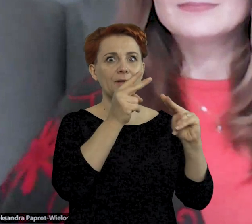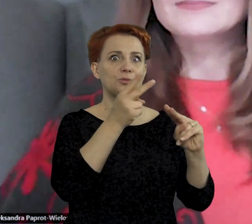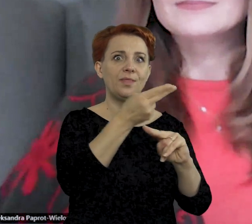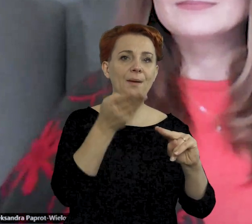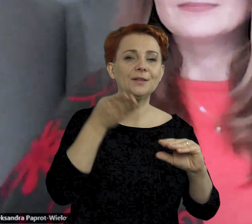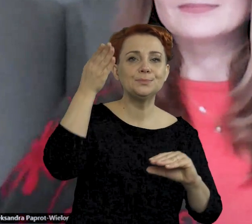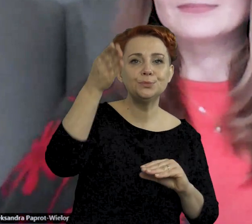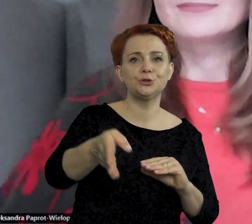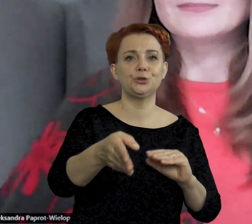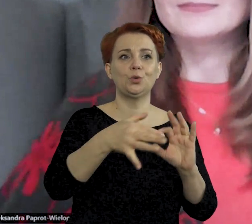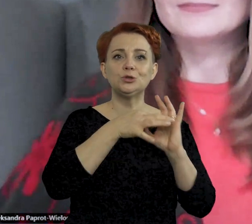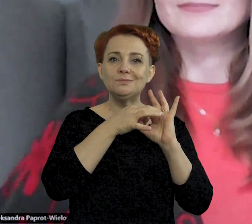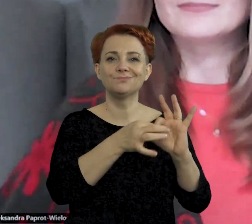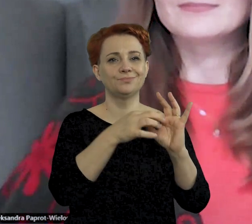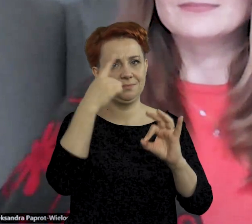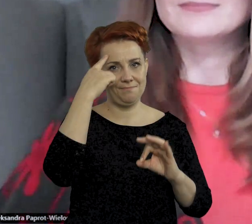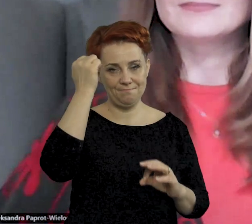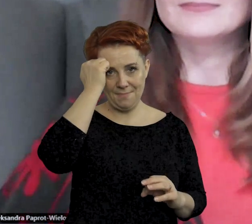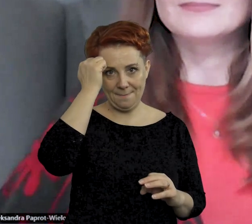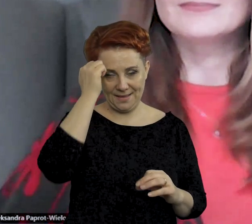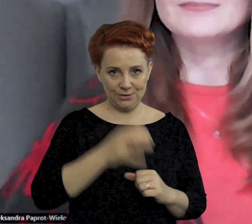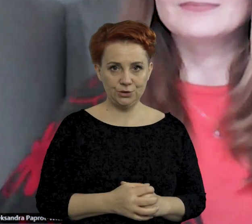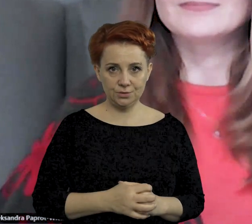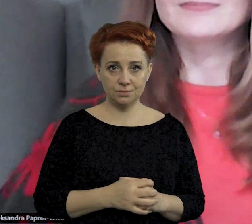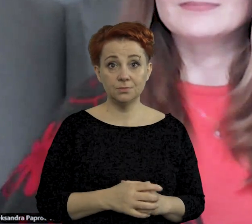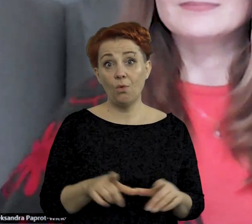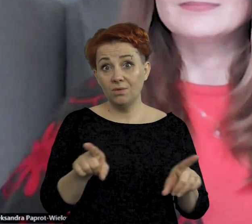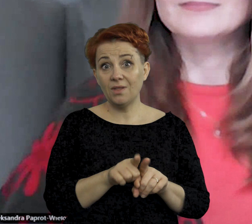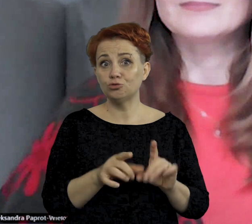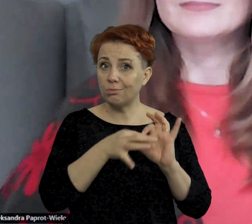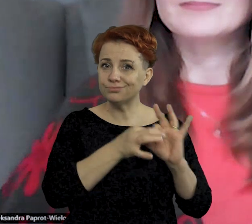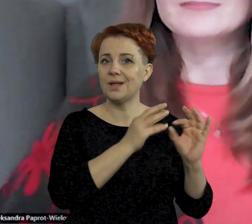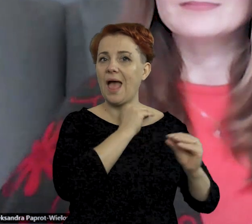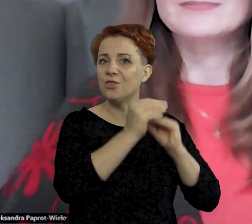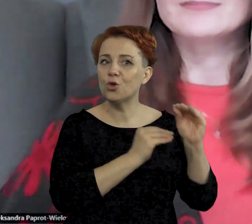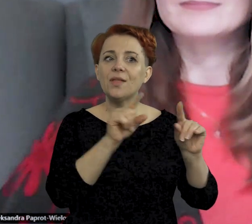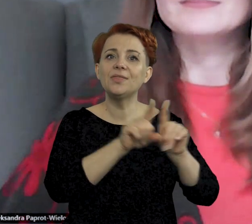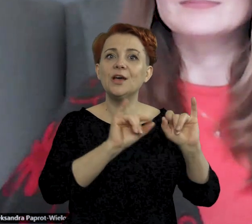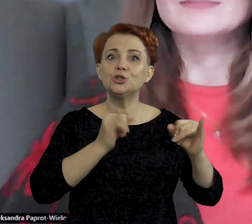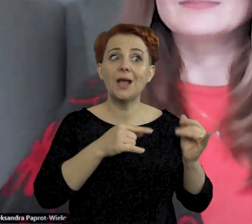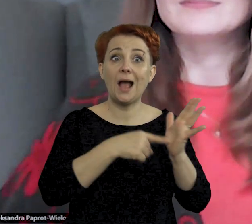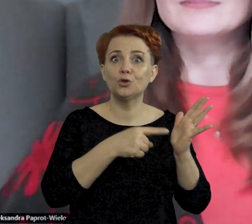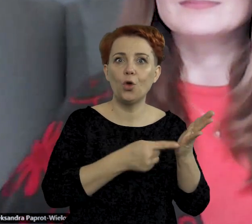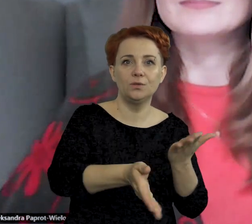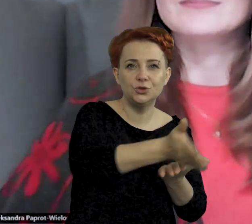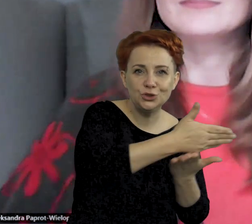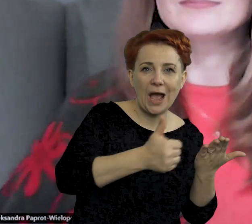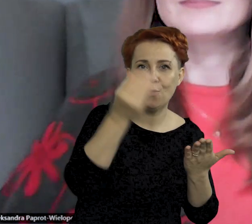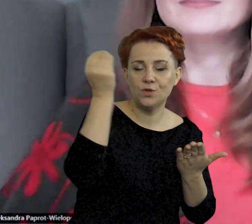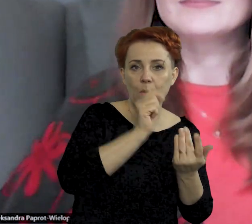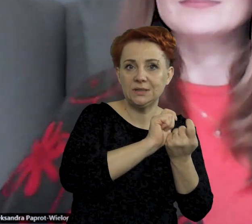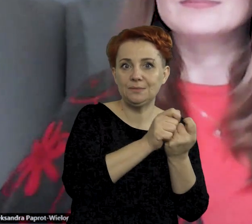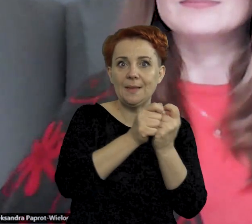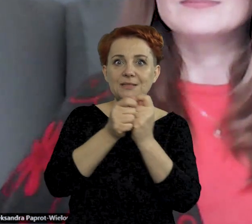z tą materią pamięci i przeszłości, zwłaszcza w kontekście naszej dyscypliny i tego, jak ona się dynamicznie zmieniała, jak zmieniał